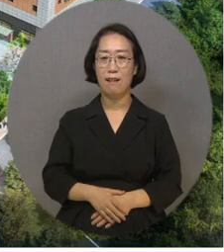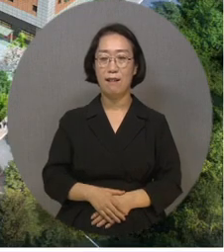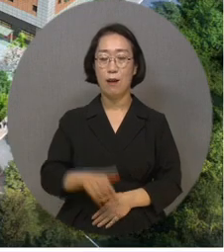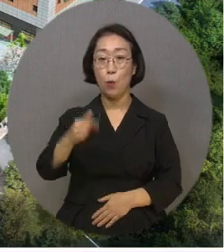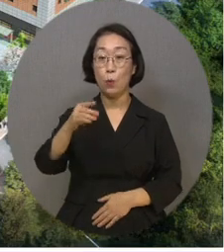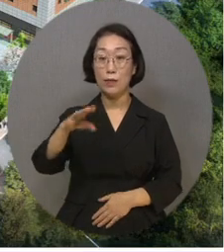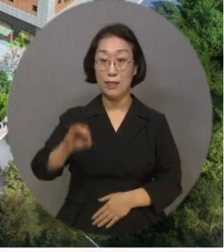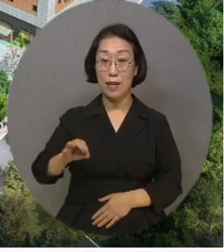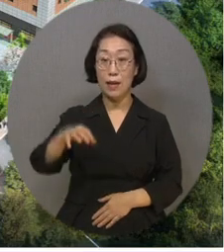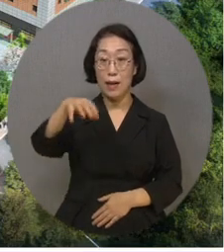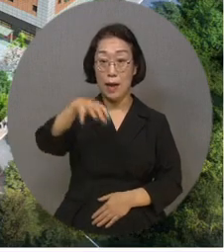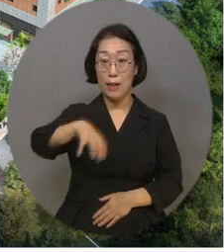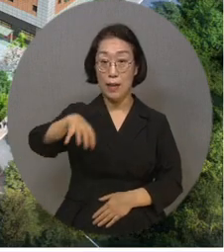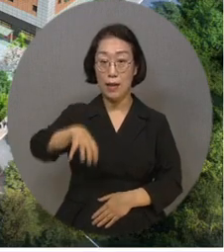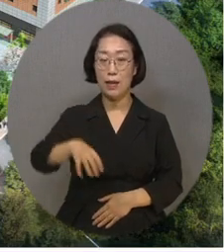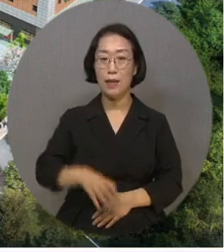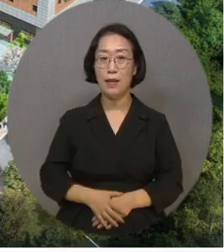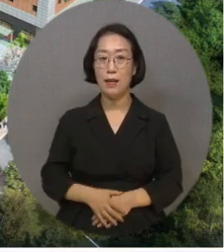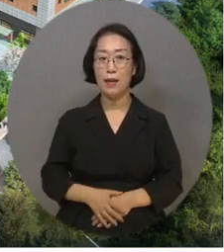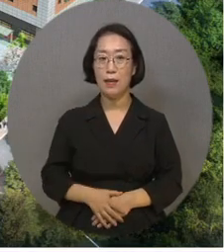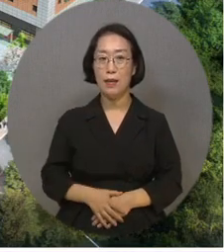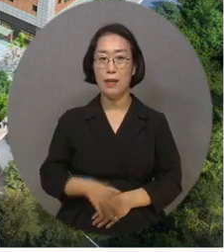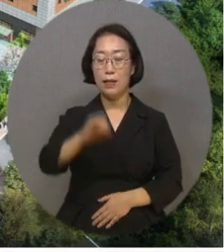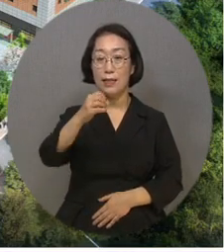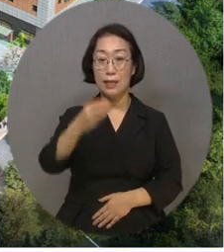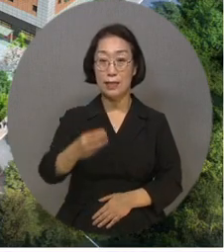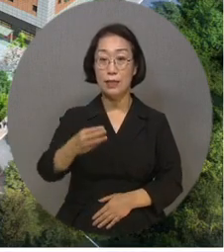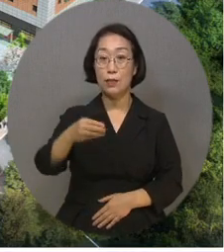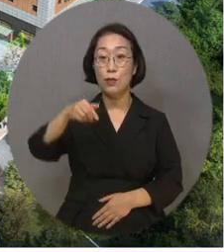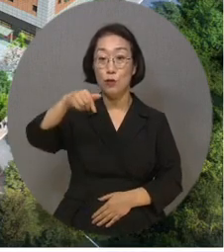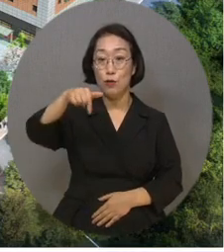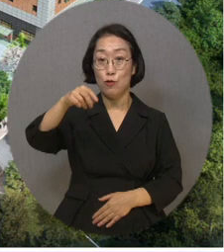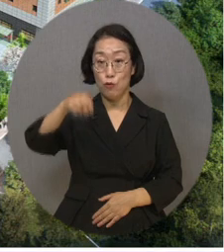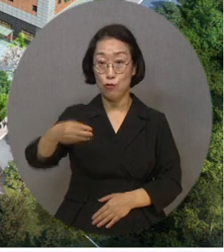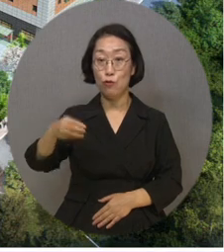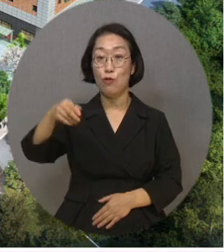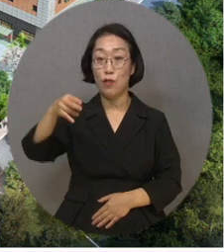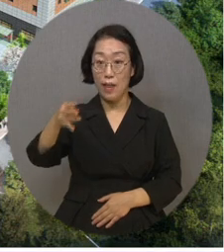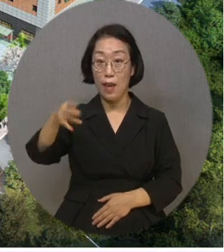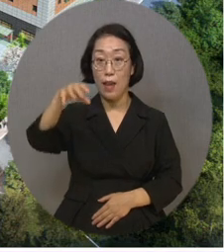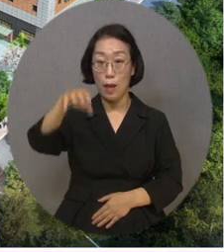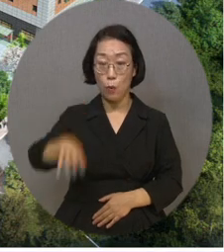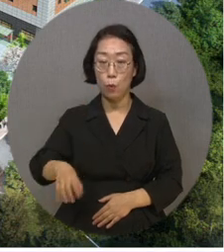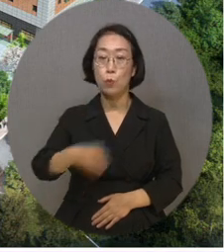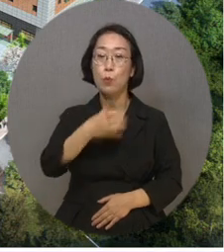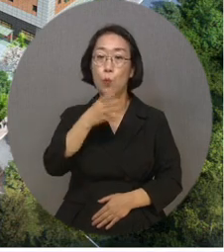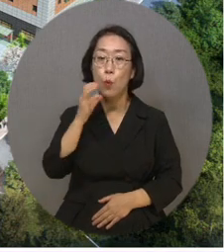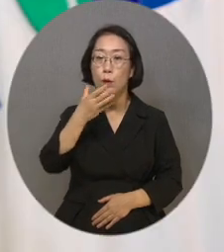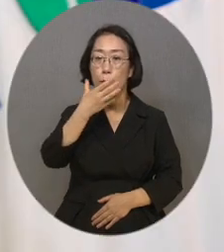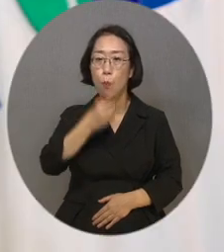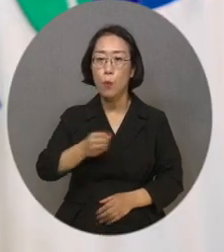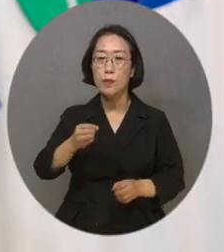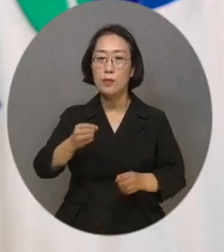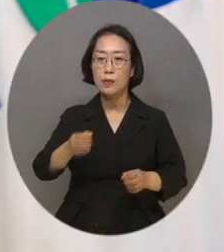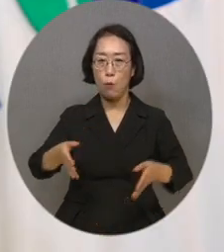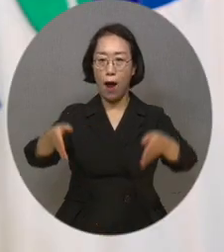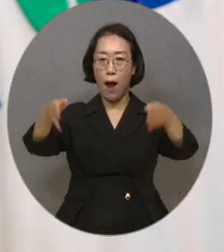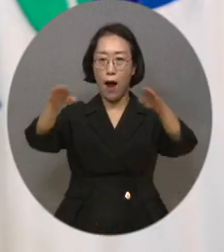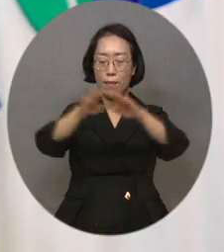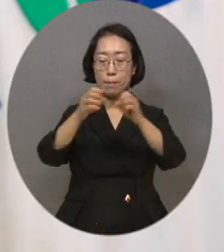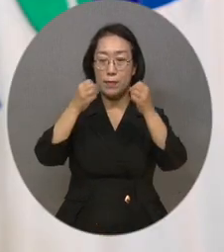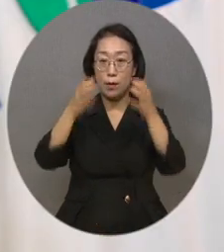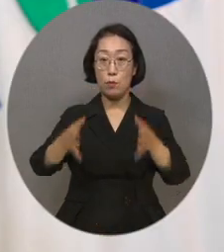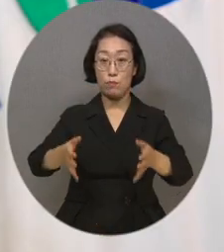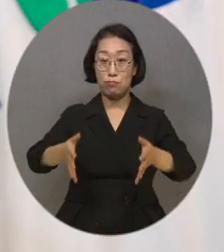고창 읍내에 이제 율계 지역이라고 하는 곳이 있는데 거기에 이제 노령자 복지주택을 새로 지었습니다. 거기 이제